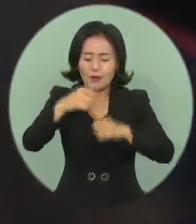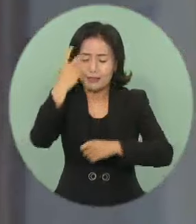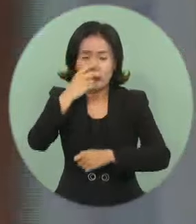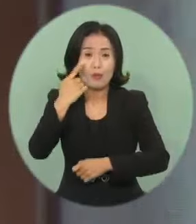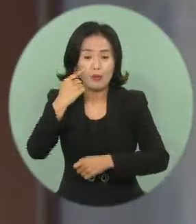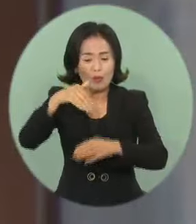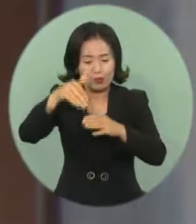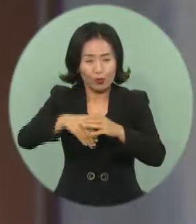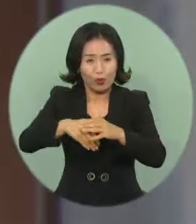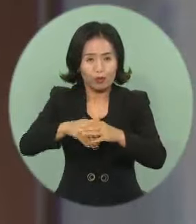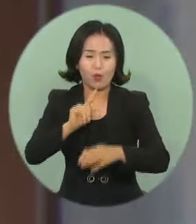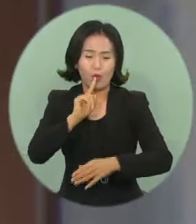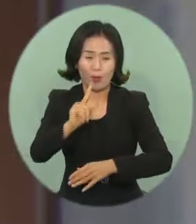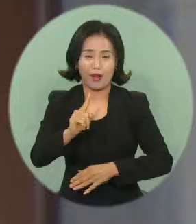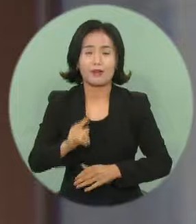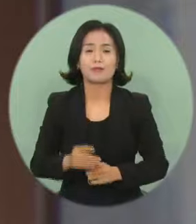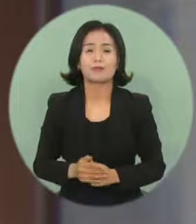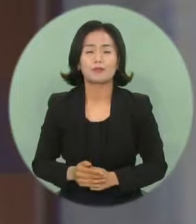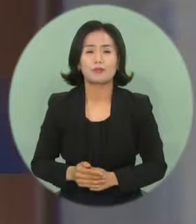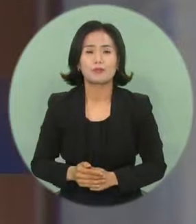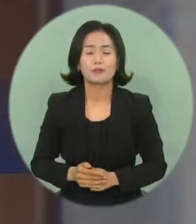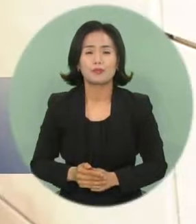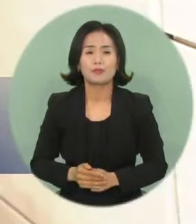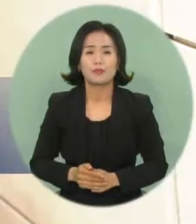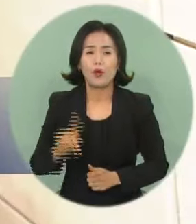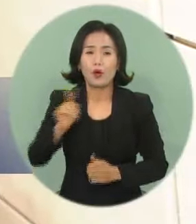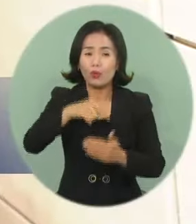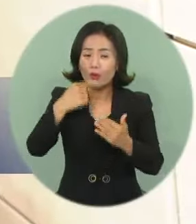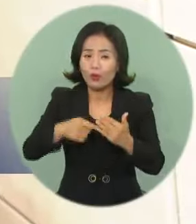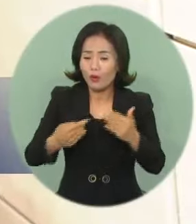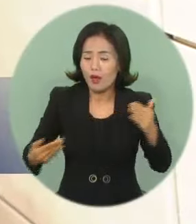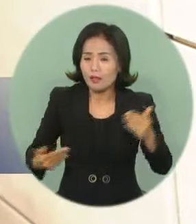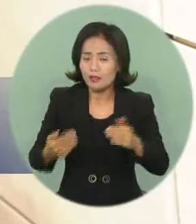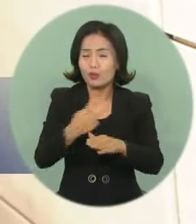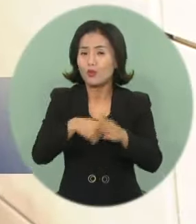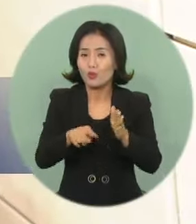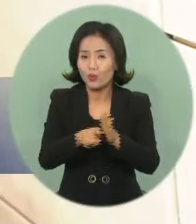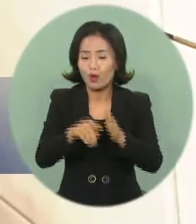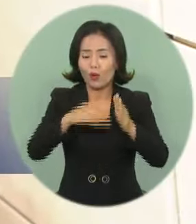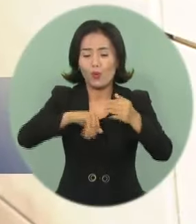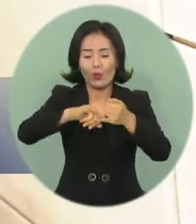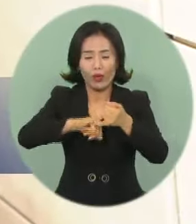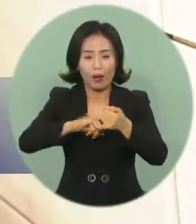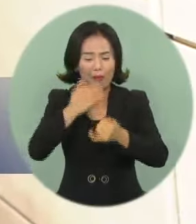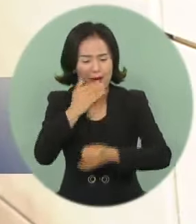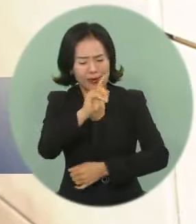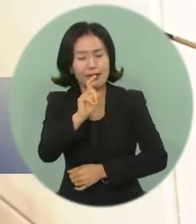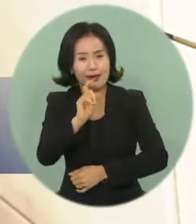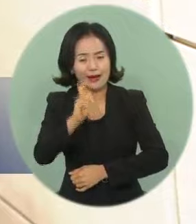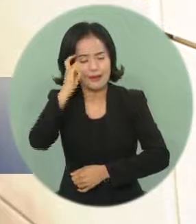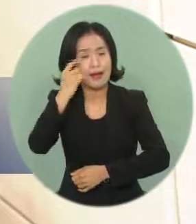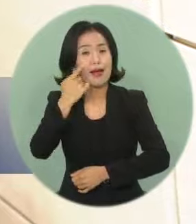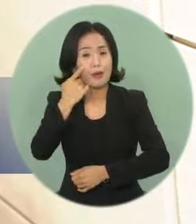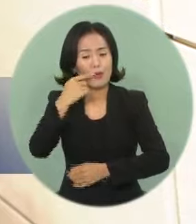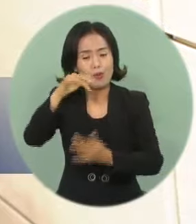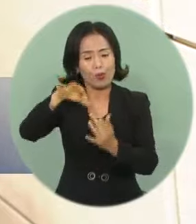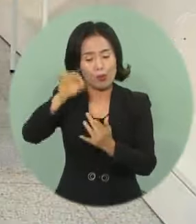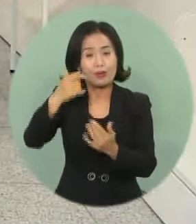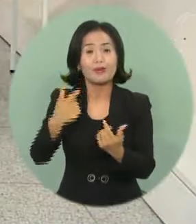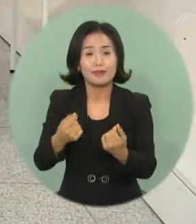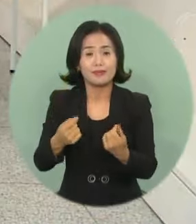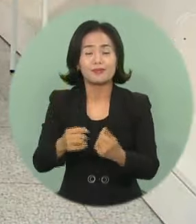살펴보고 투표하겠다고 다짐합니다. 어떤 교육이 좀 더 학생들을 위한 공약일지를 좀 더 많이 생각해서 뽑을 것